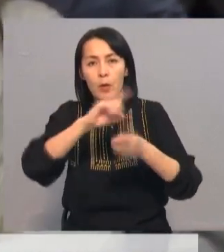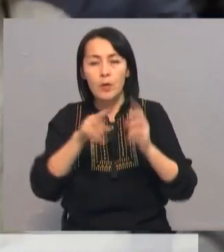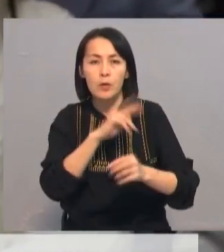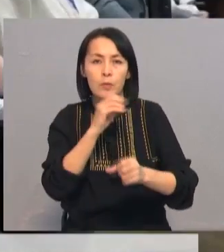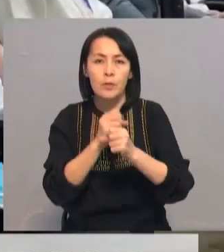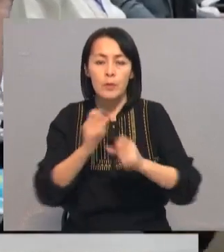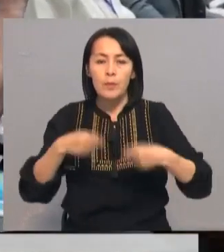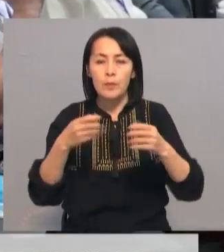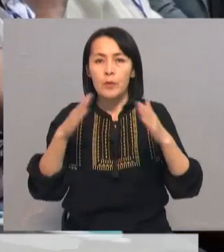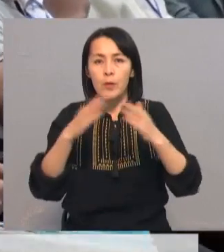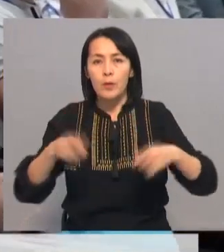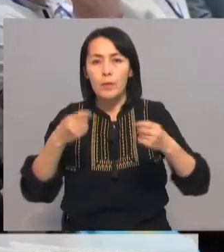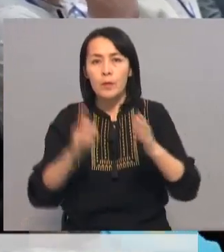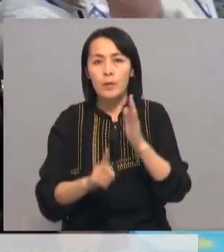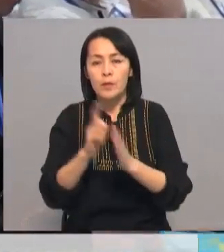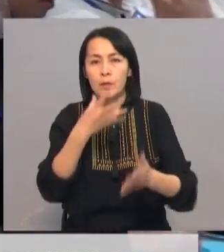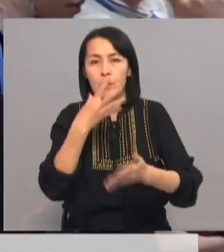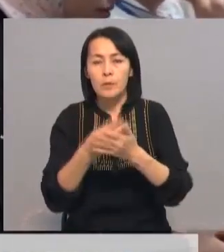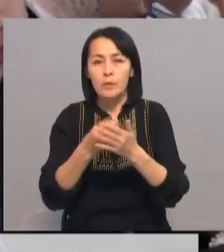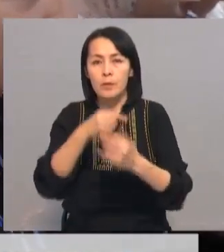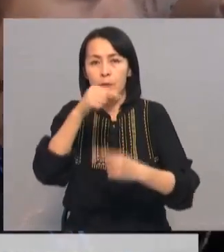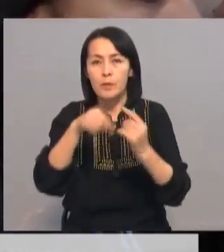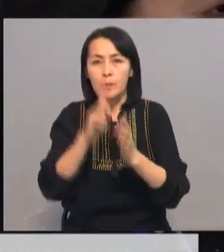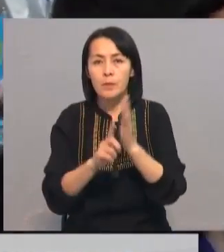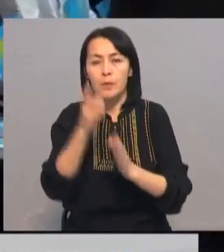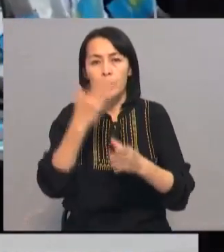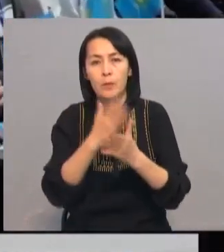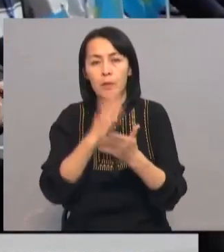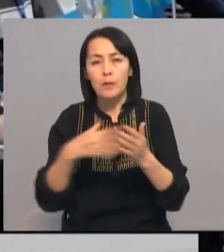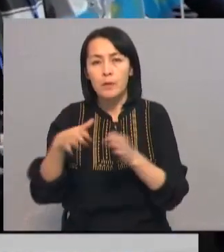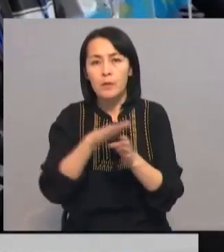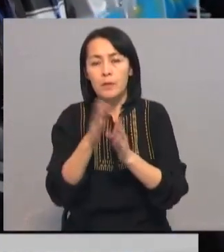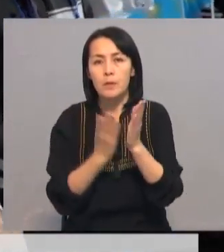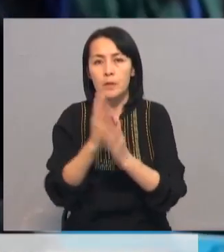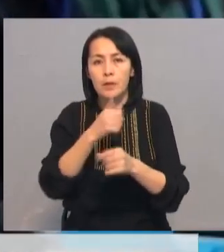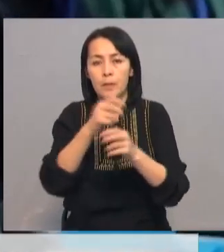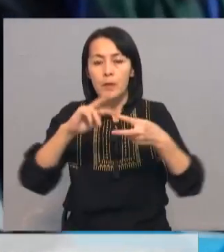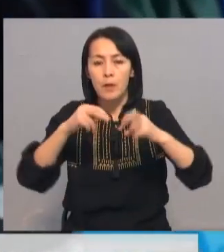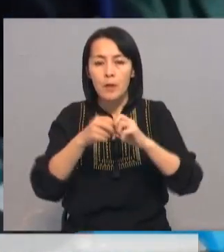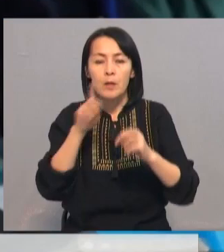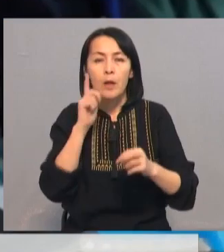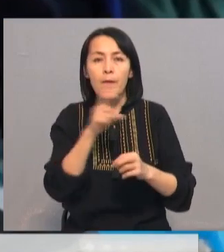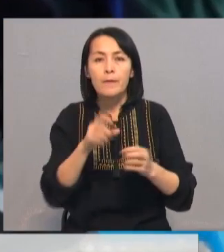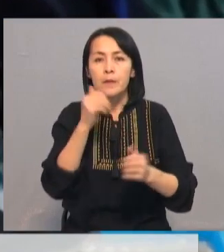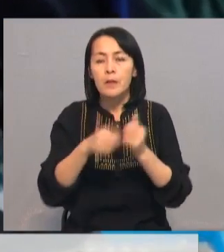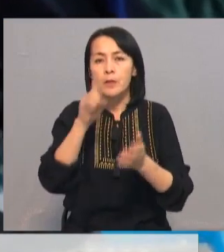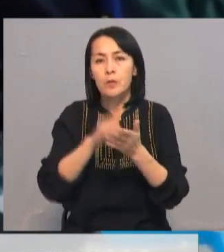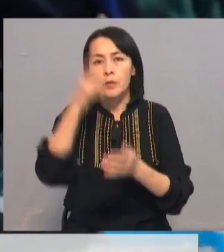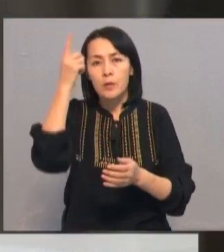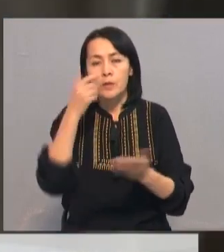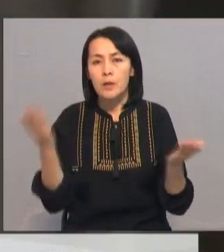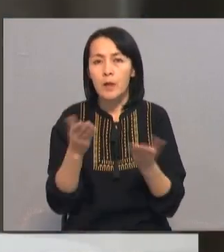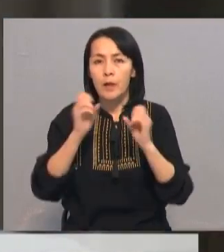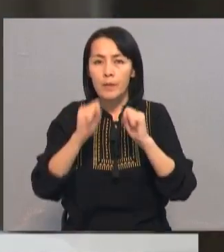трудоустройства, обеспечении жильем и начале собственного дела. Все это будет направлено на решение актуальных проблем молодежи. Каждый должен знать,